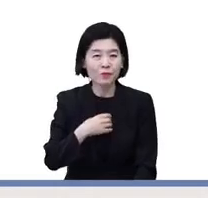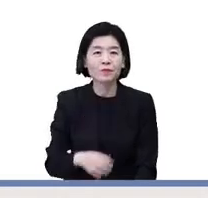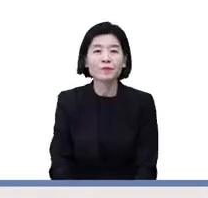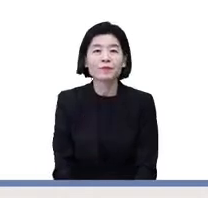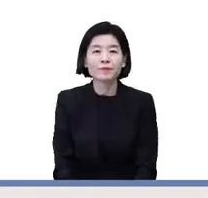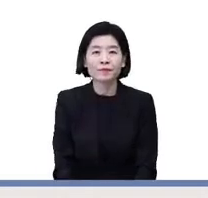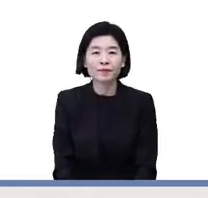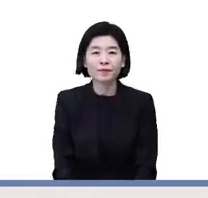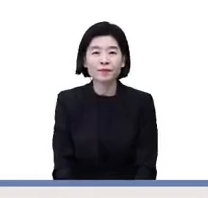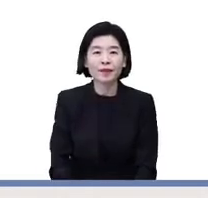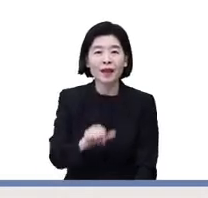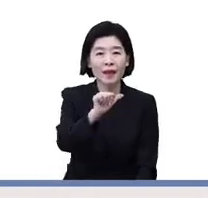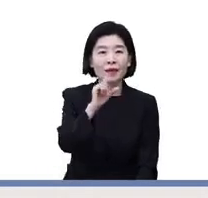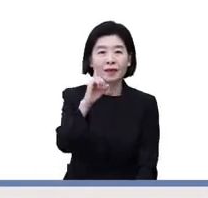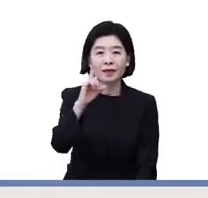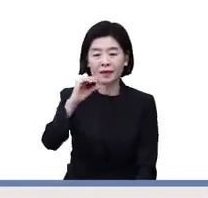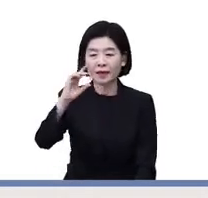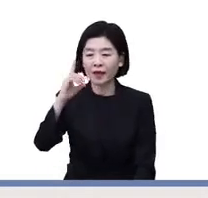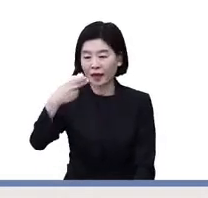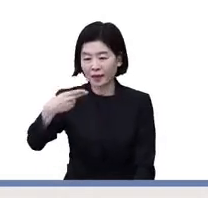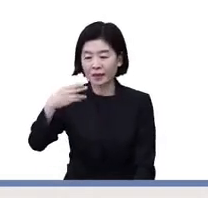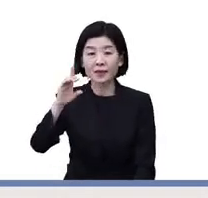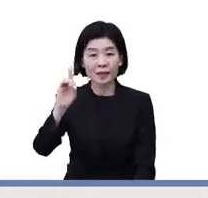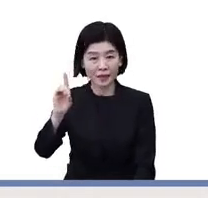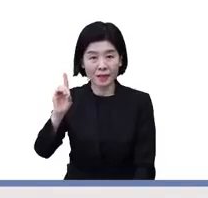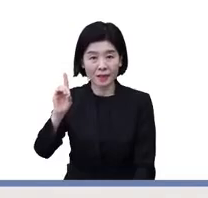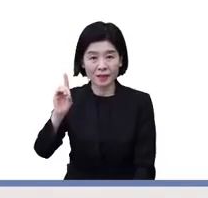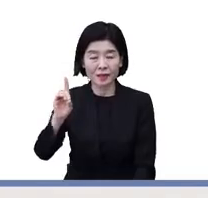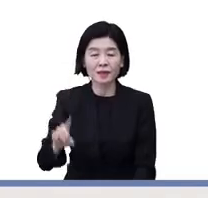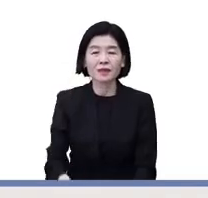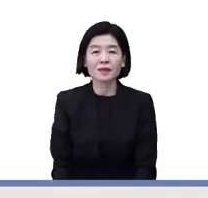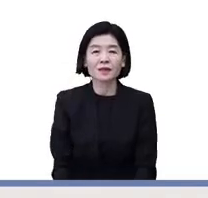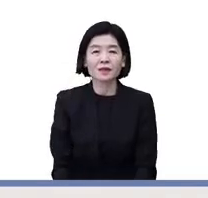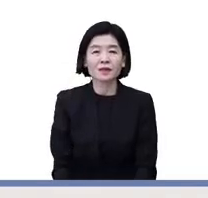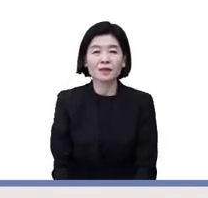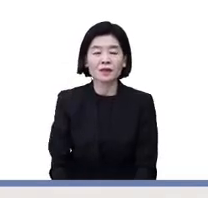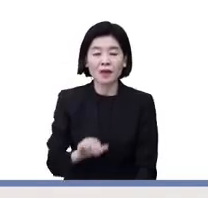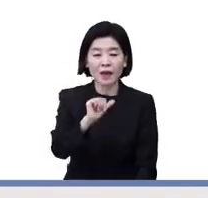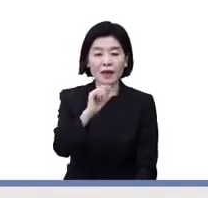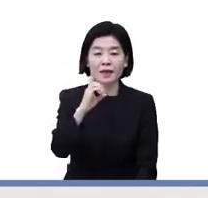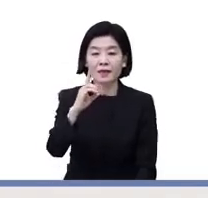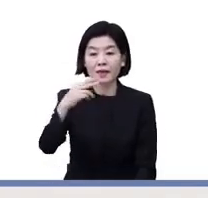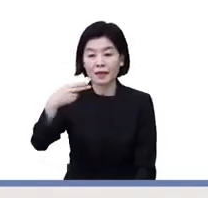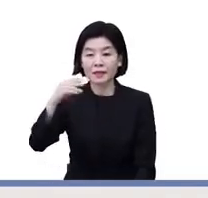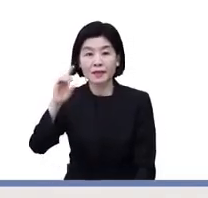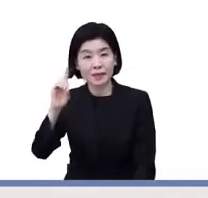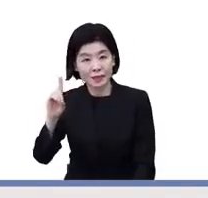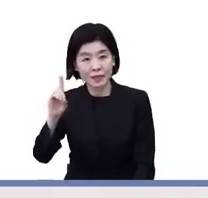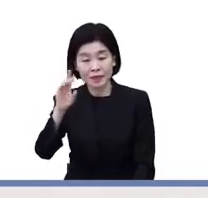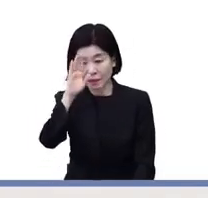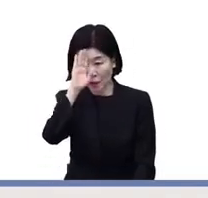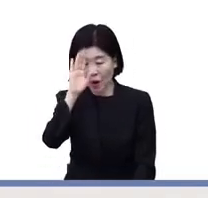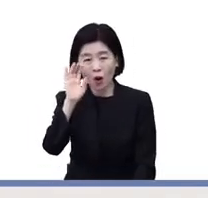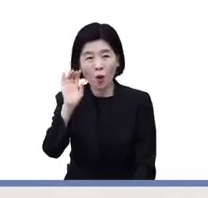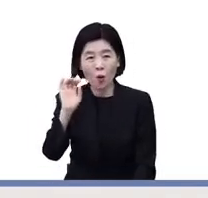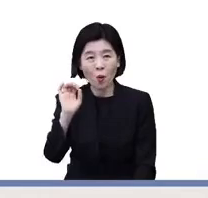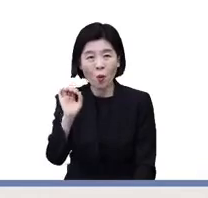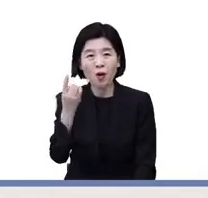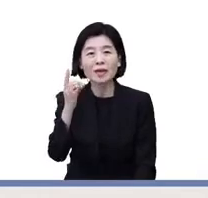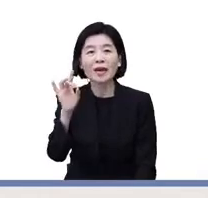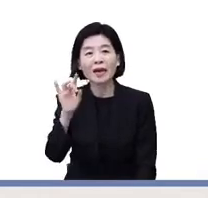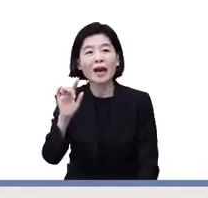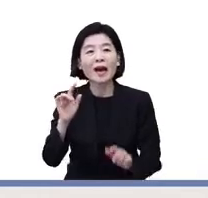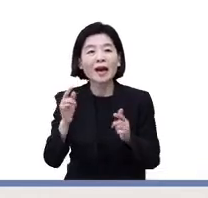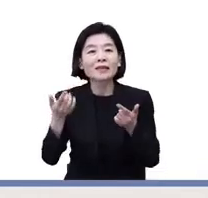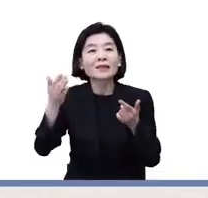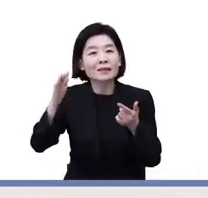높고요. ADHD의 경우에는 ADHD 뭐 자체로 인한 것만은 아닐 수 있고 ADHD가